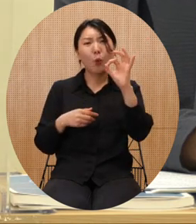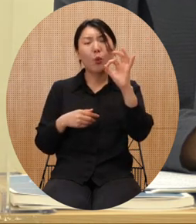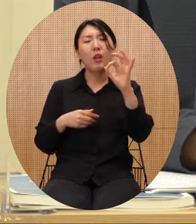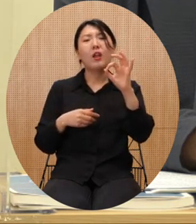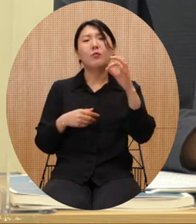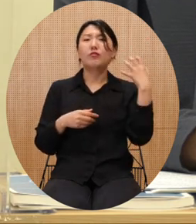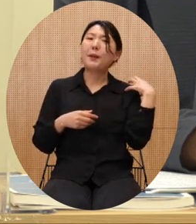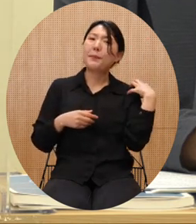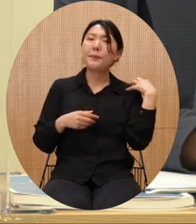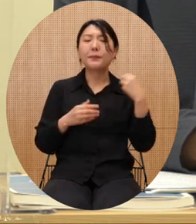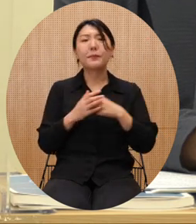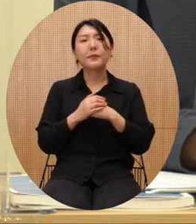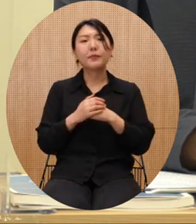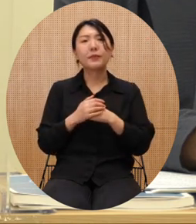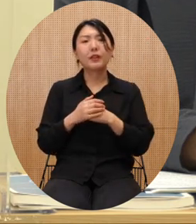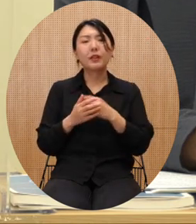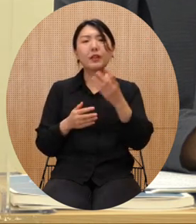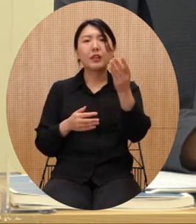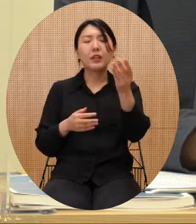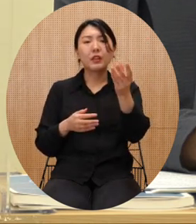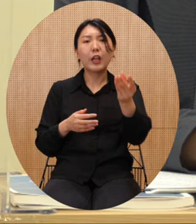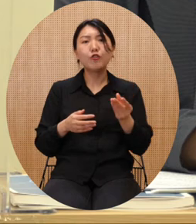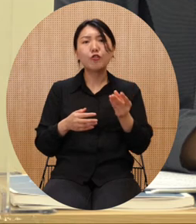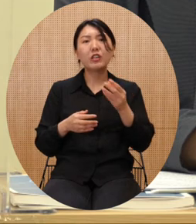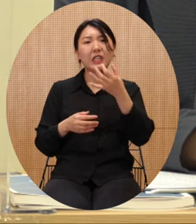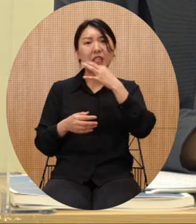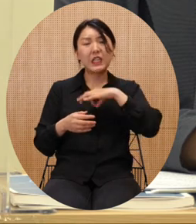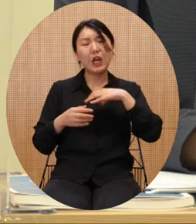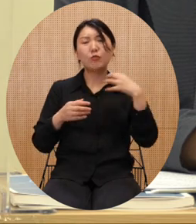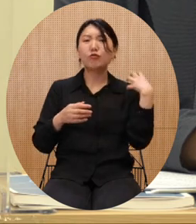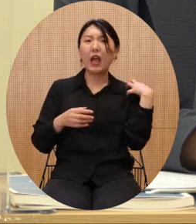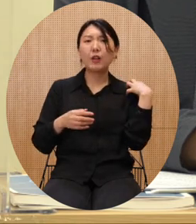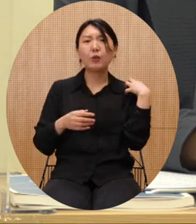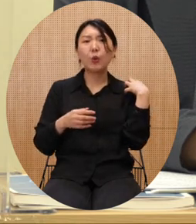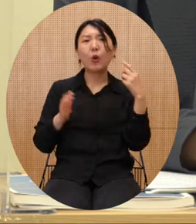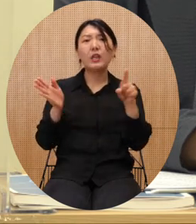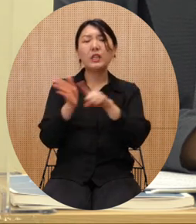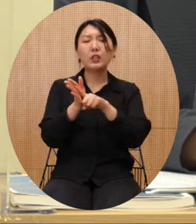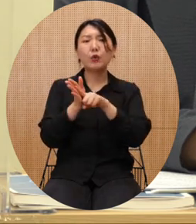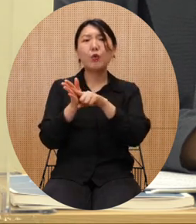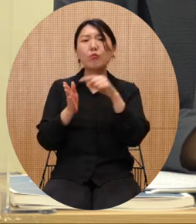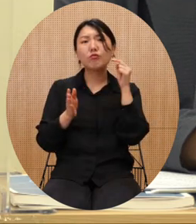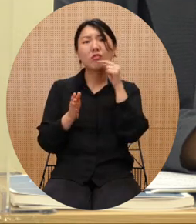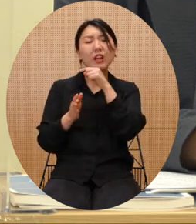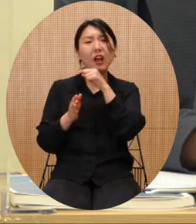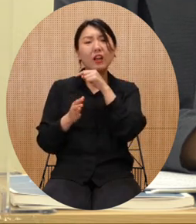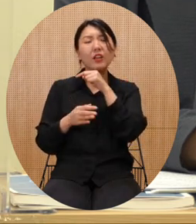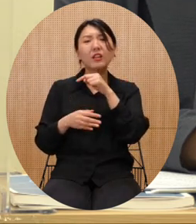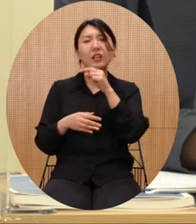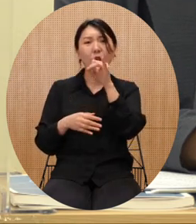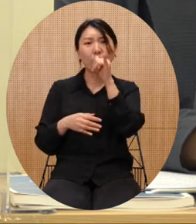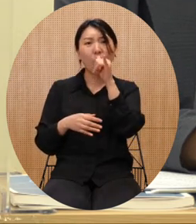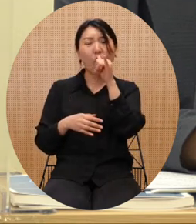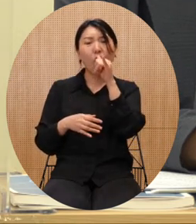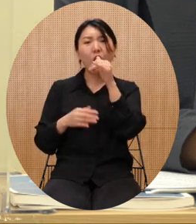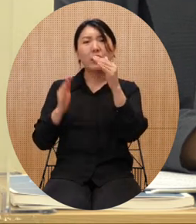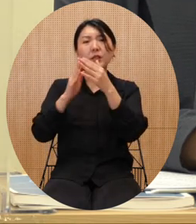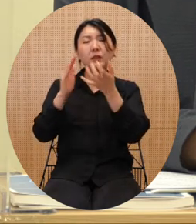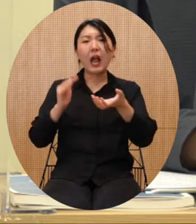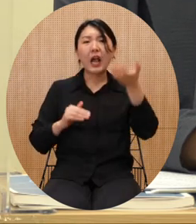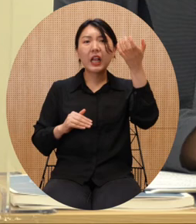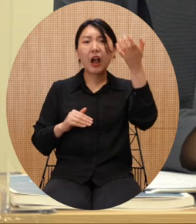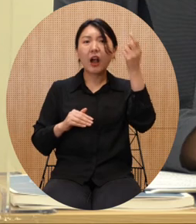마련이 어렵기 때문이지요. 대출 이자 부담 그리고 신용 불량 등으로 은행 거래가 불가가 돼서